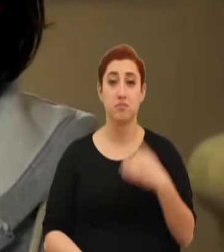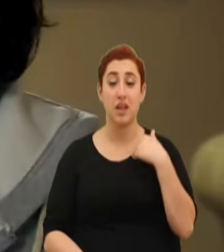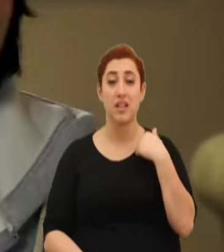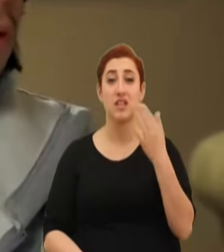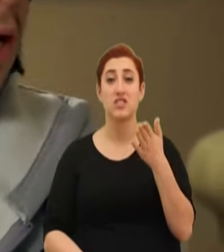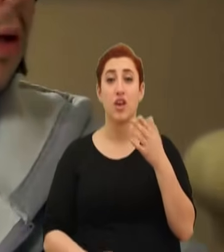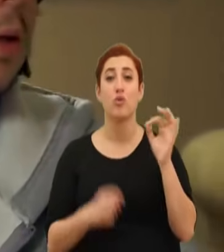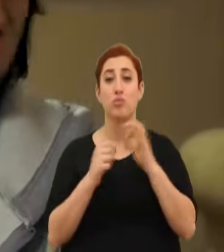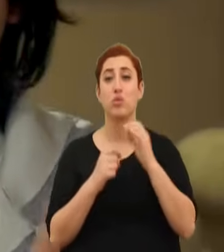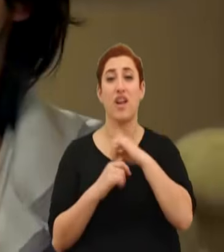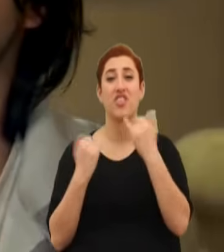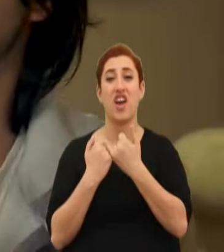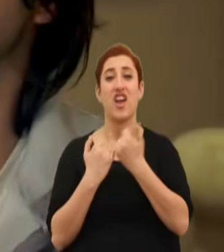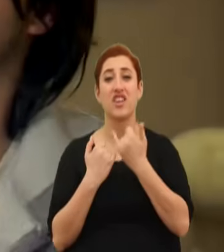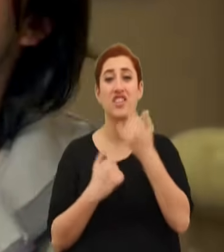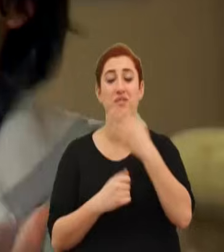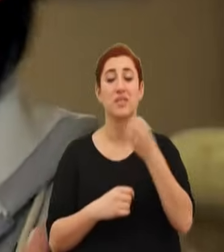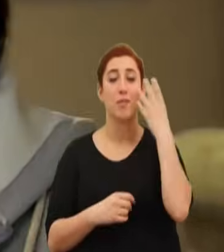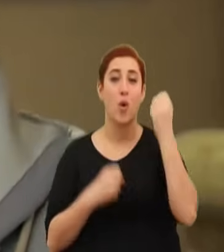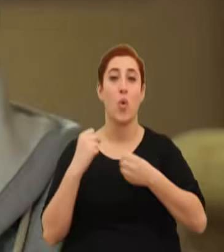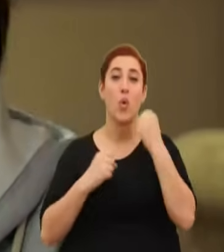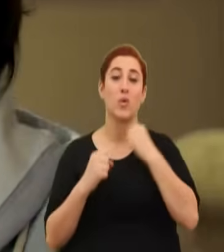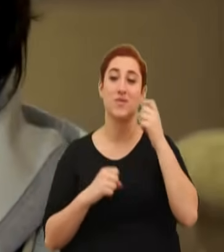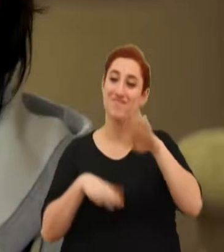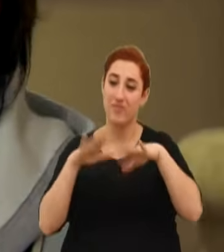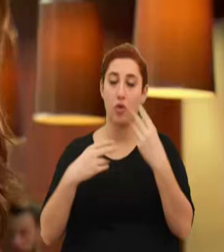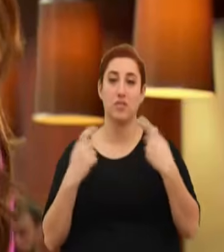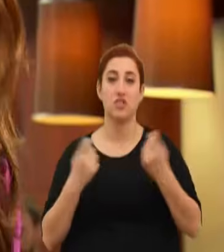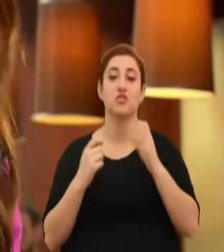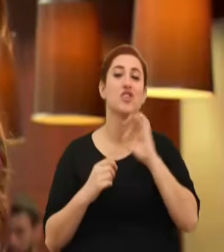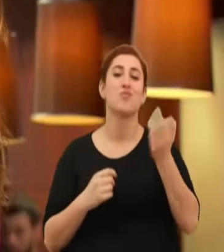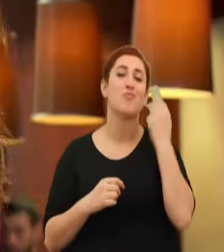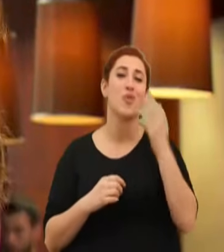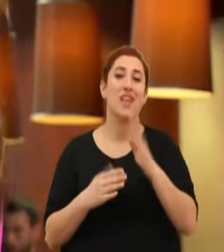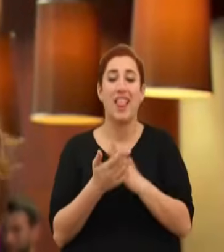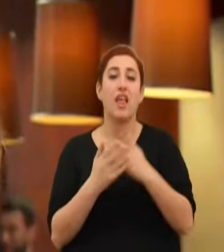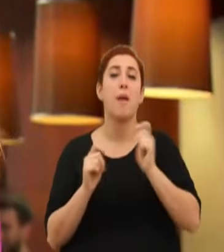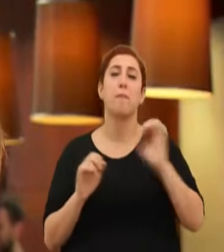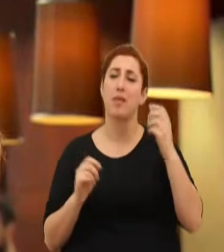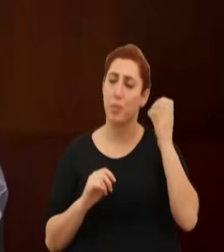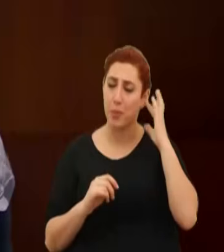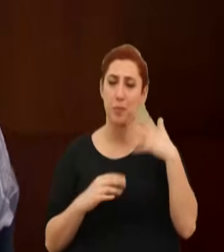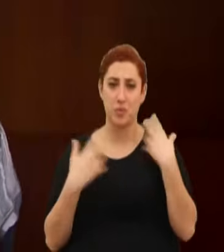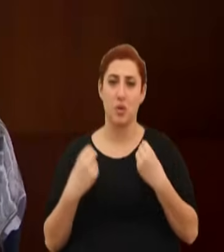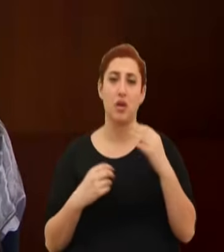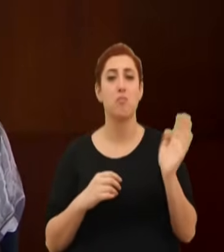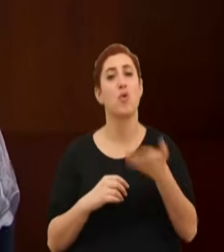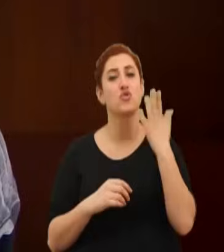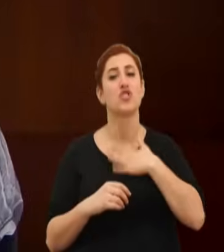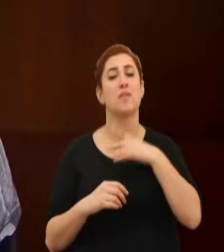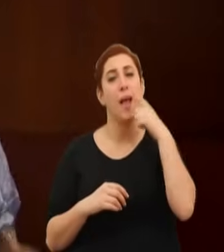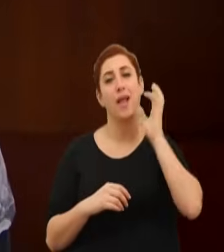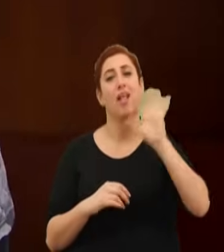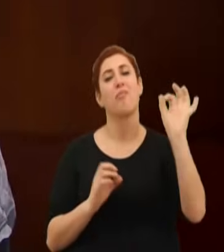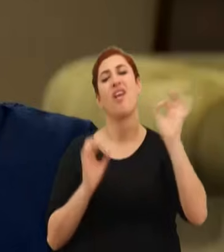Ben de Burhan kardeşimi sabah koşularına ikna etmeye çalışıyordum. Hiç boşuna kıvranma Hakan, ne dediğini duydum. Boş ver canım benim,